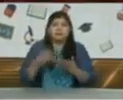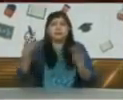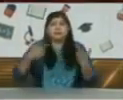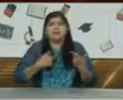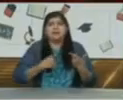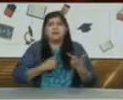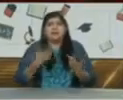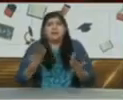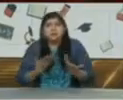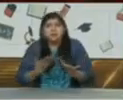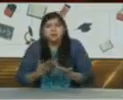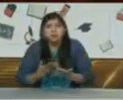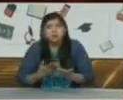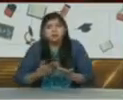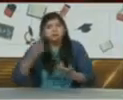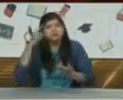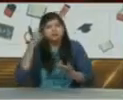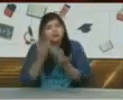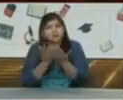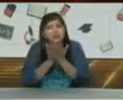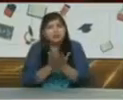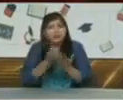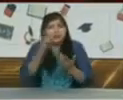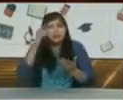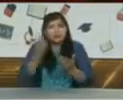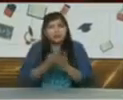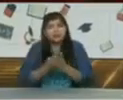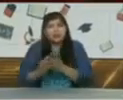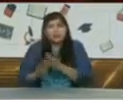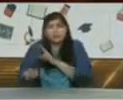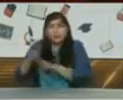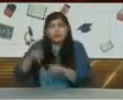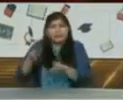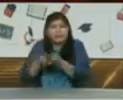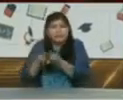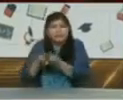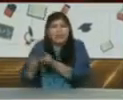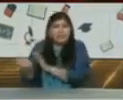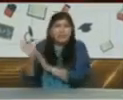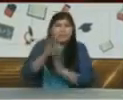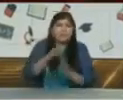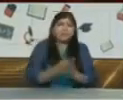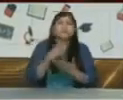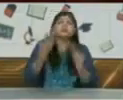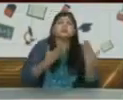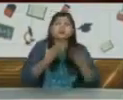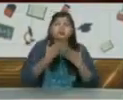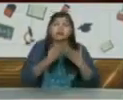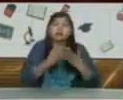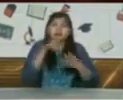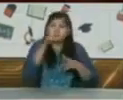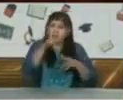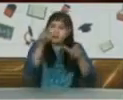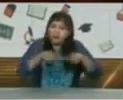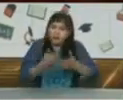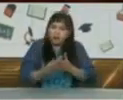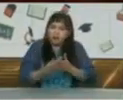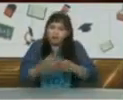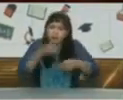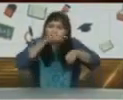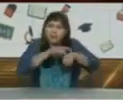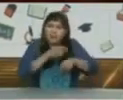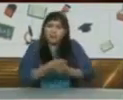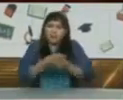याद रहे, प्रॉपरली रिकॉल कर सके, उसके लिए आप जिस क्षण में